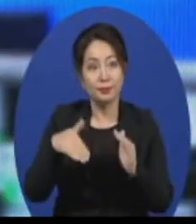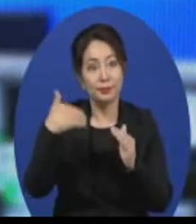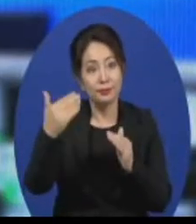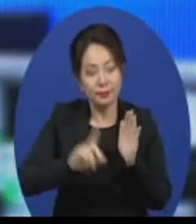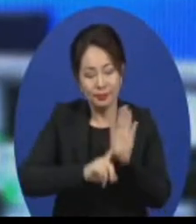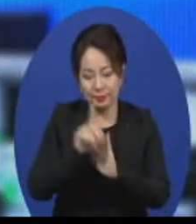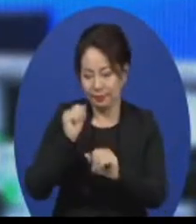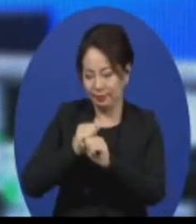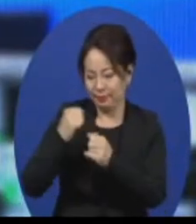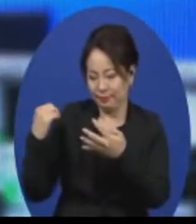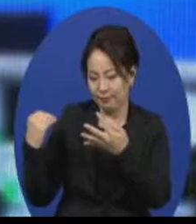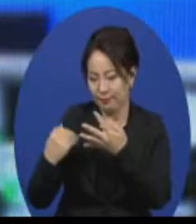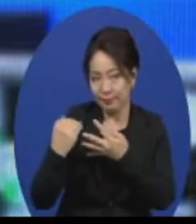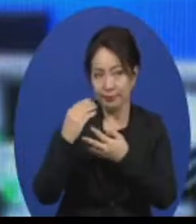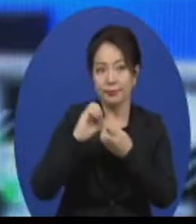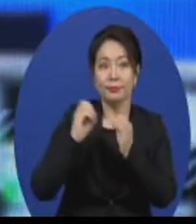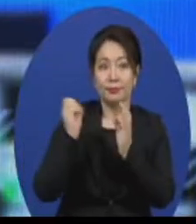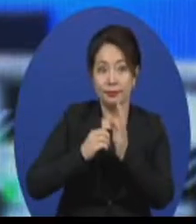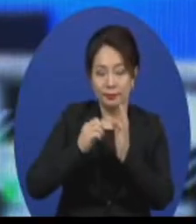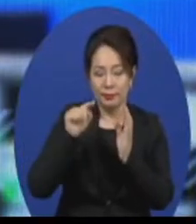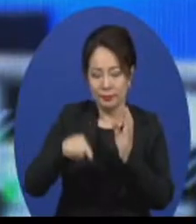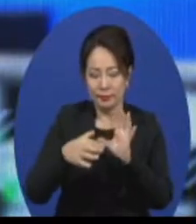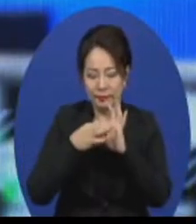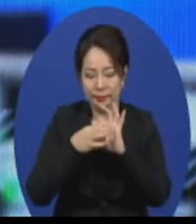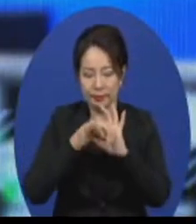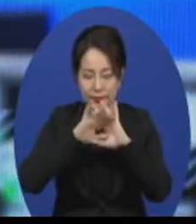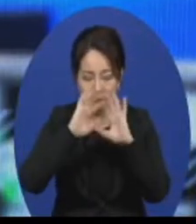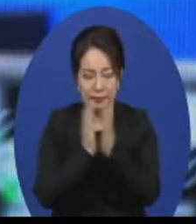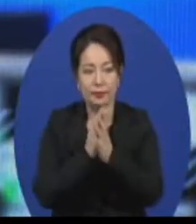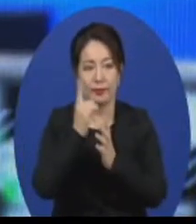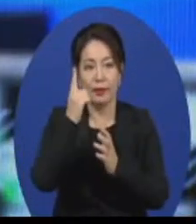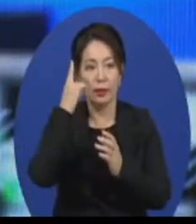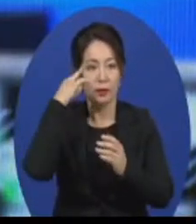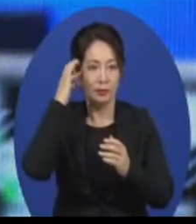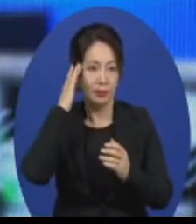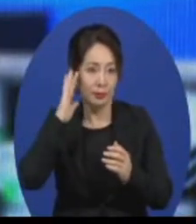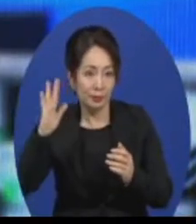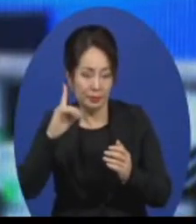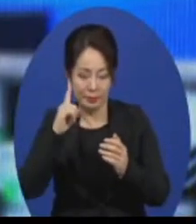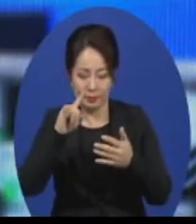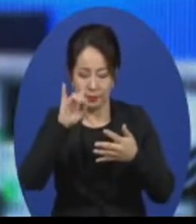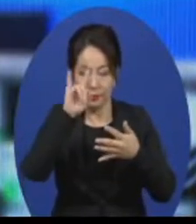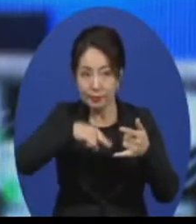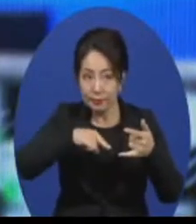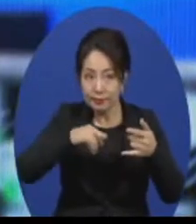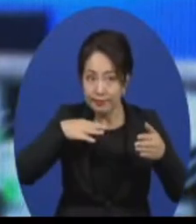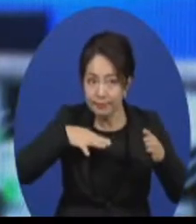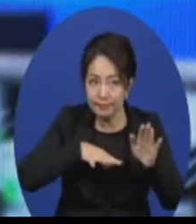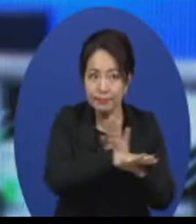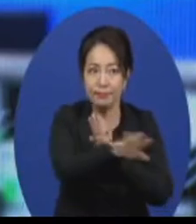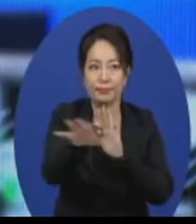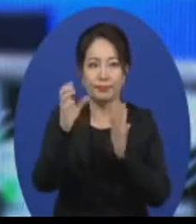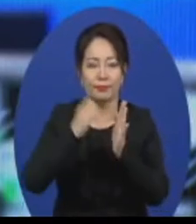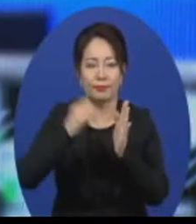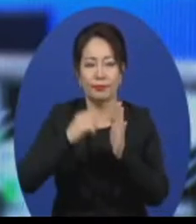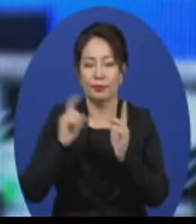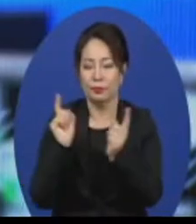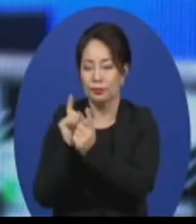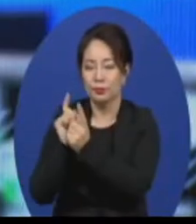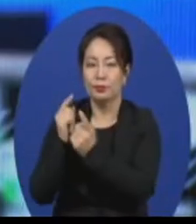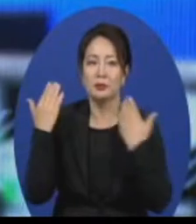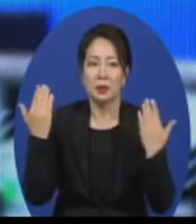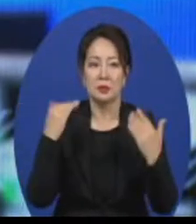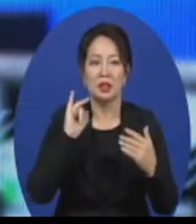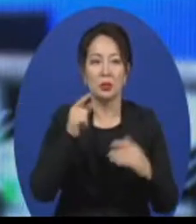эхэлж байгаа ажил бүх шатанд хэрэгжих ёстой. Үүний тулд нэгдсэн нэг бодлого, нэг цонхоор иргэдэд өгөх учиртай их хурлын дарга уулзалт бүрт онцолж